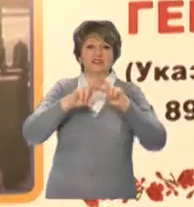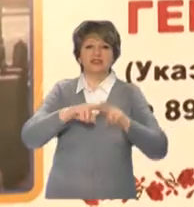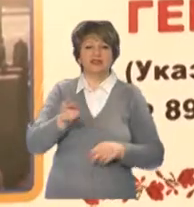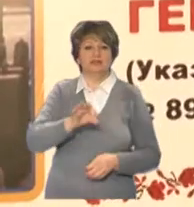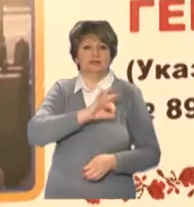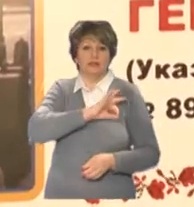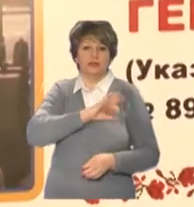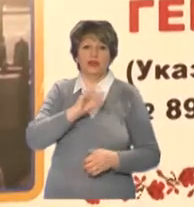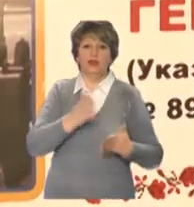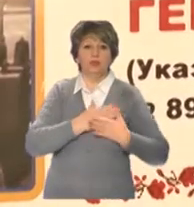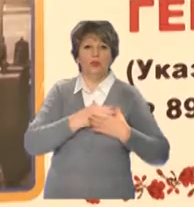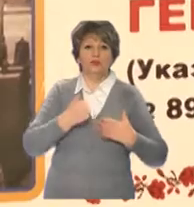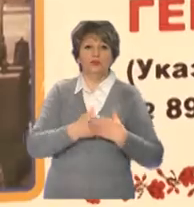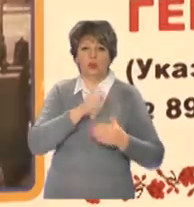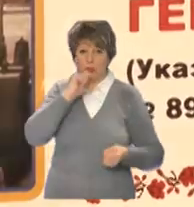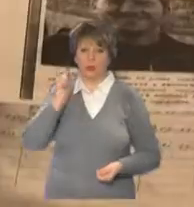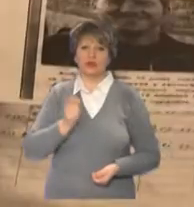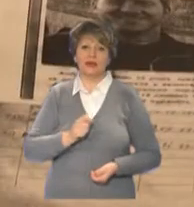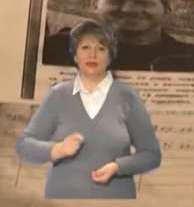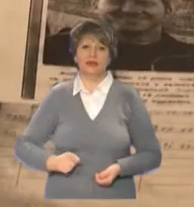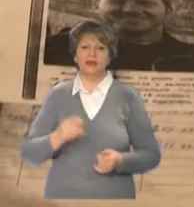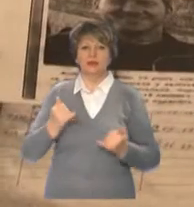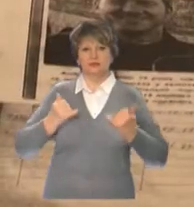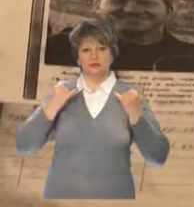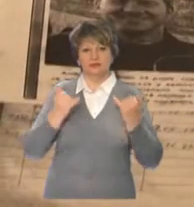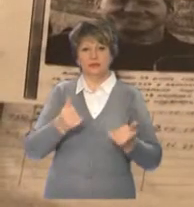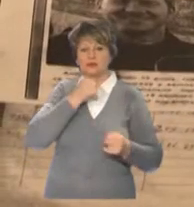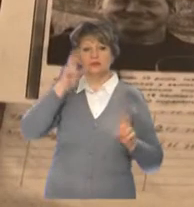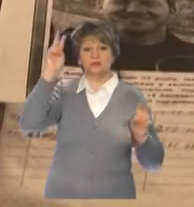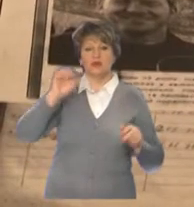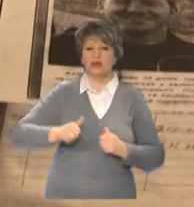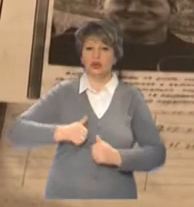жертовність і любов до України. Андрію Черненку присвоїли звання Героя України.